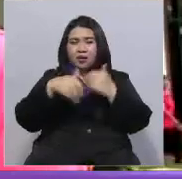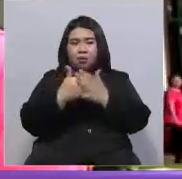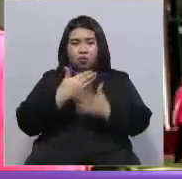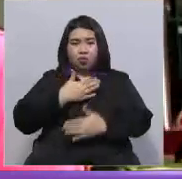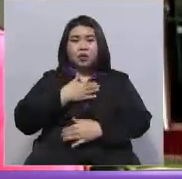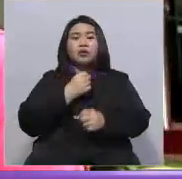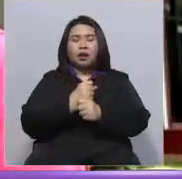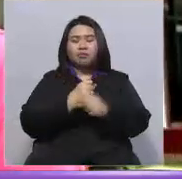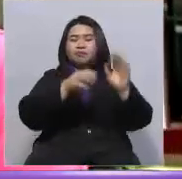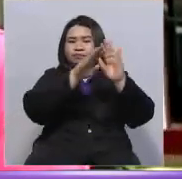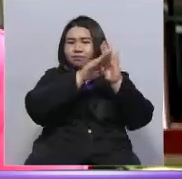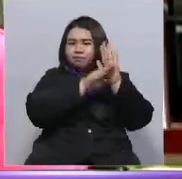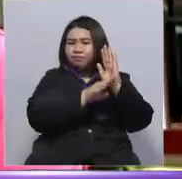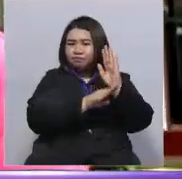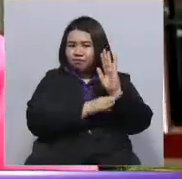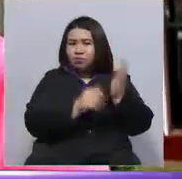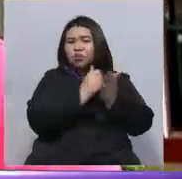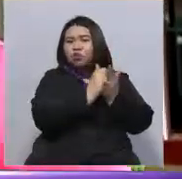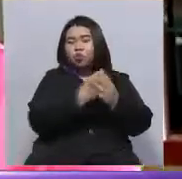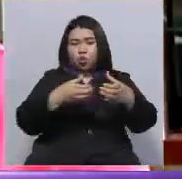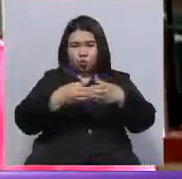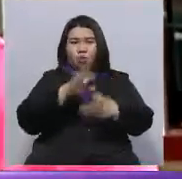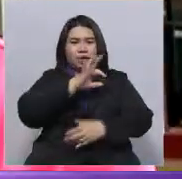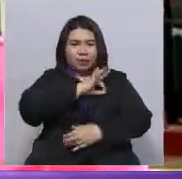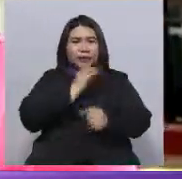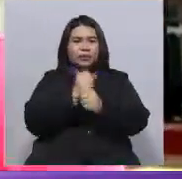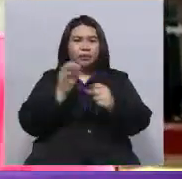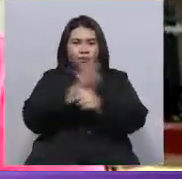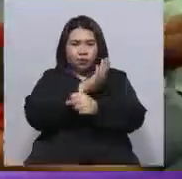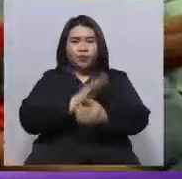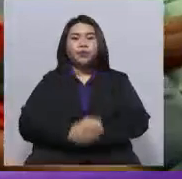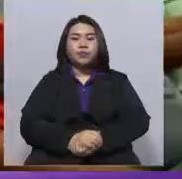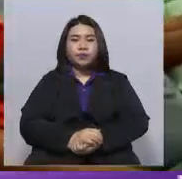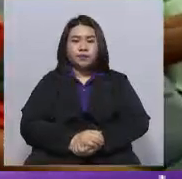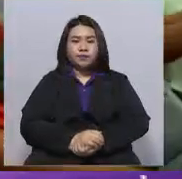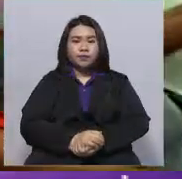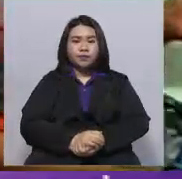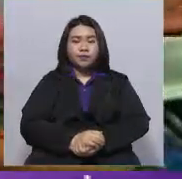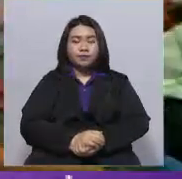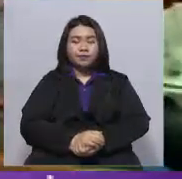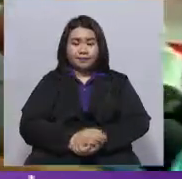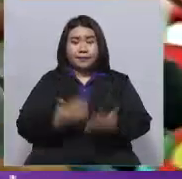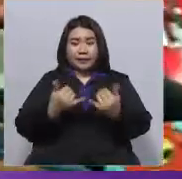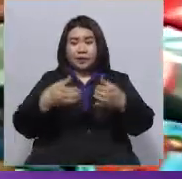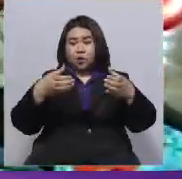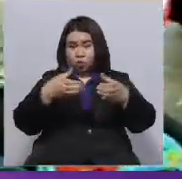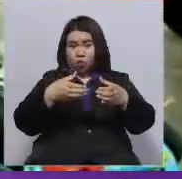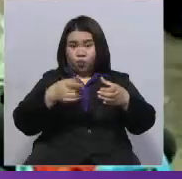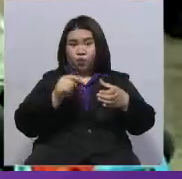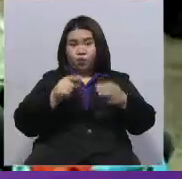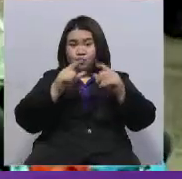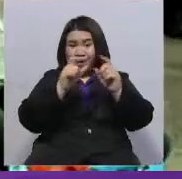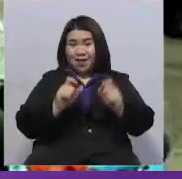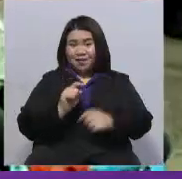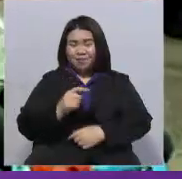ทำเนี่ยมันเป็นขบวนการที่ช่วยเหลือสมาชิกอย่างครบวงจรครับ ปัจจุบันกลุ่มสหกรณ์การเกษตรมะข